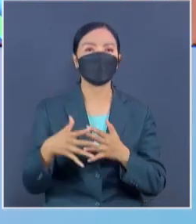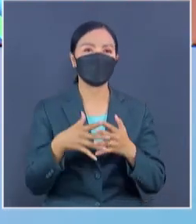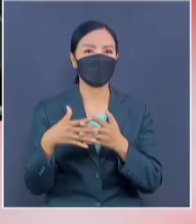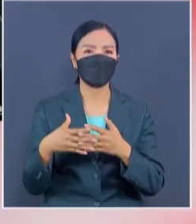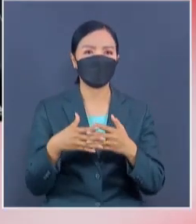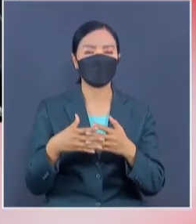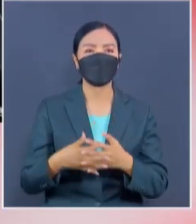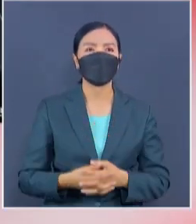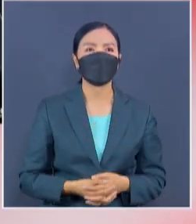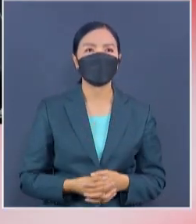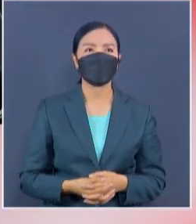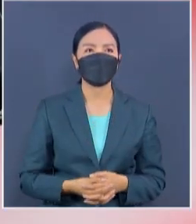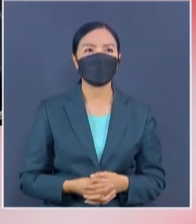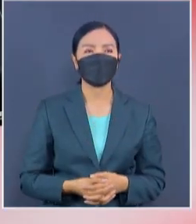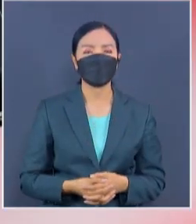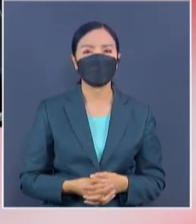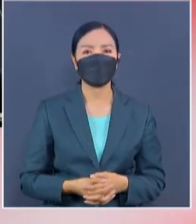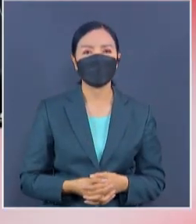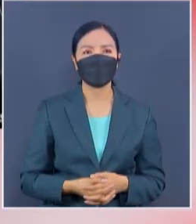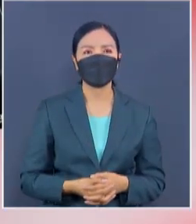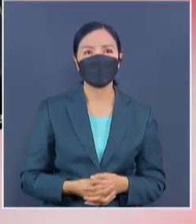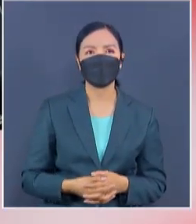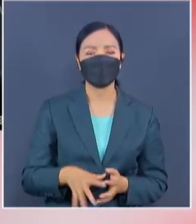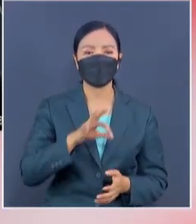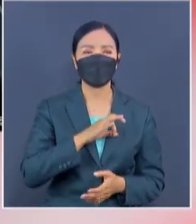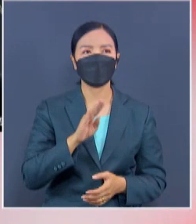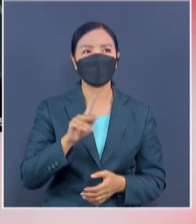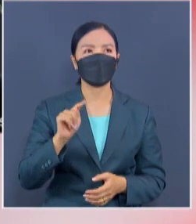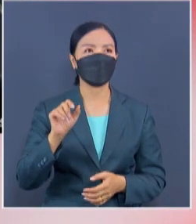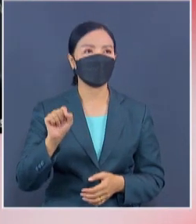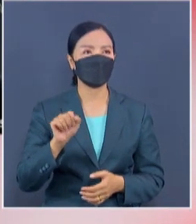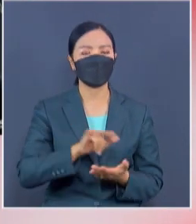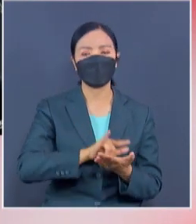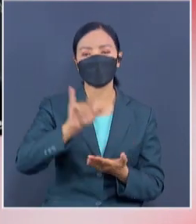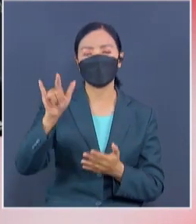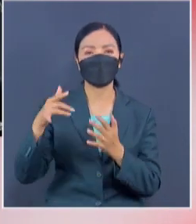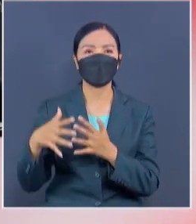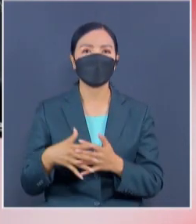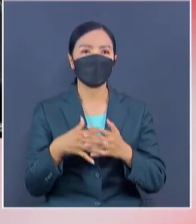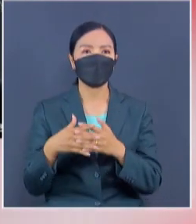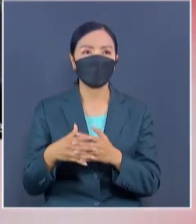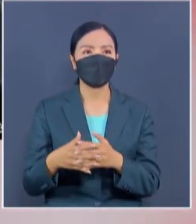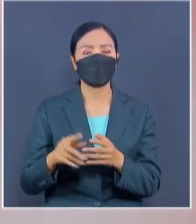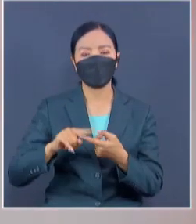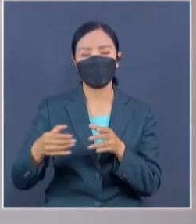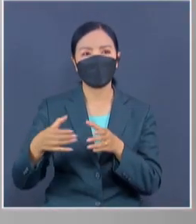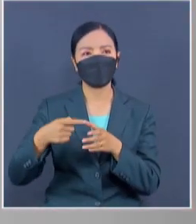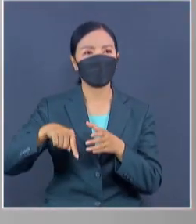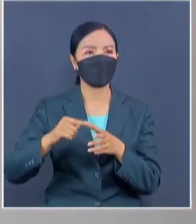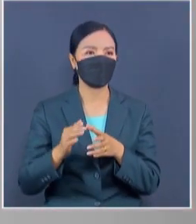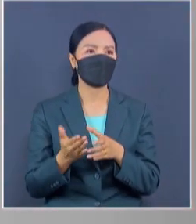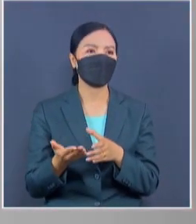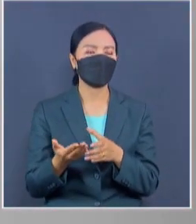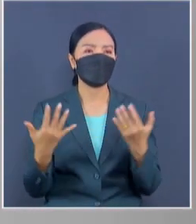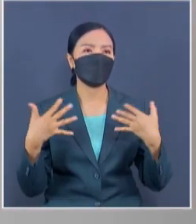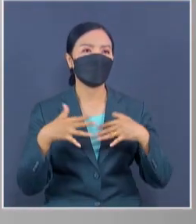ค่ะจองกุ๊กสมาชิกวง BTS ที่เพิ่งจะเดินทางไปยังสหรัฐอเมริกาพร้อมกับเพื่อนร่วมวงเพื่อไปร่ว